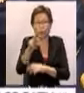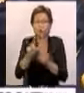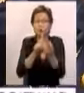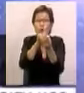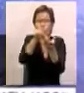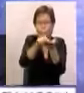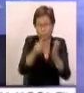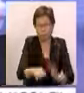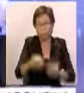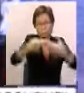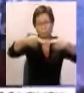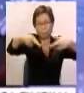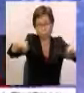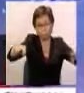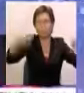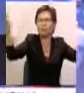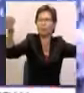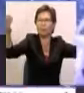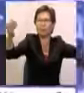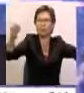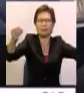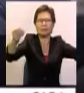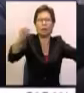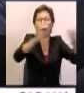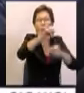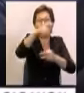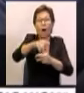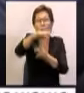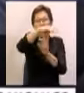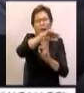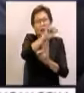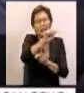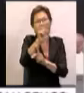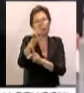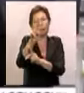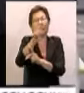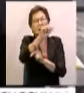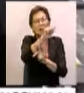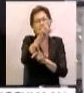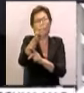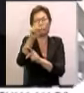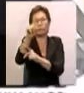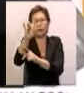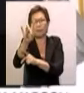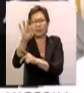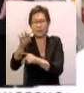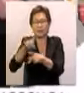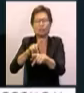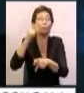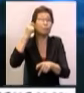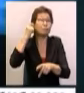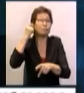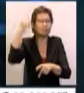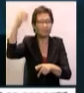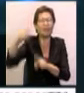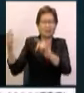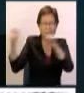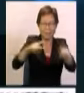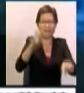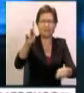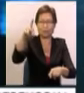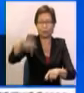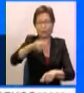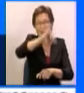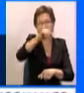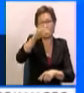ditemui media merasmikan Majlis Pengoperasian Helikopter AW189 di Subang, Selangor. Hadir bersama Ketua Pengarah